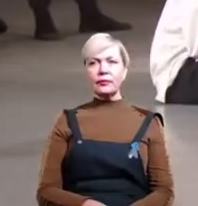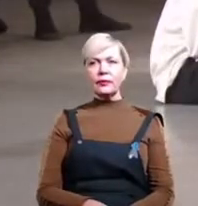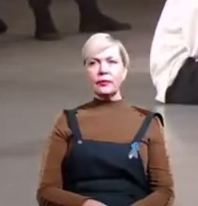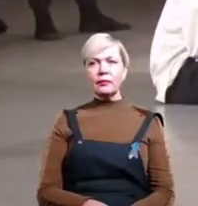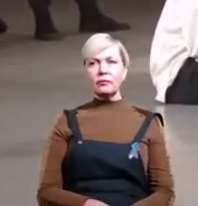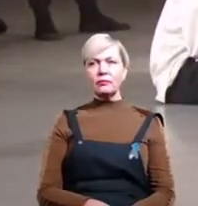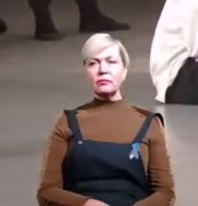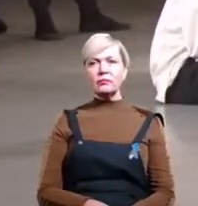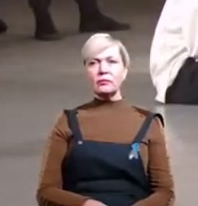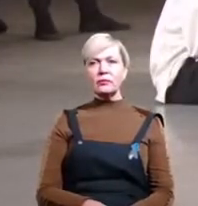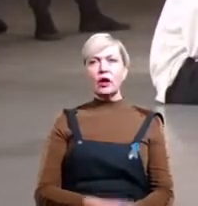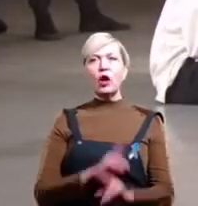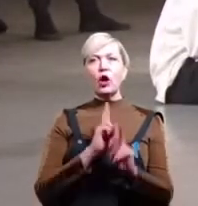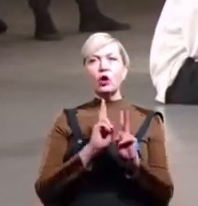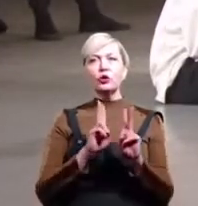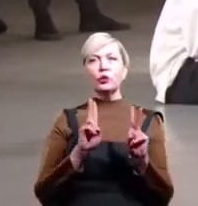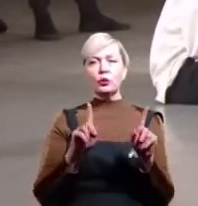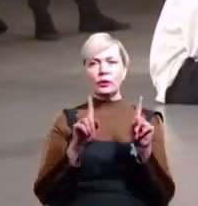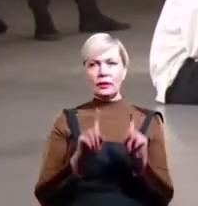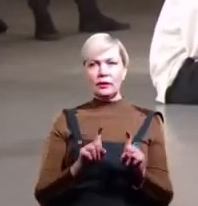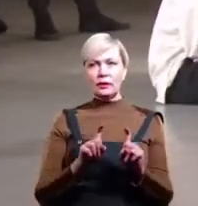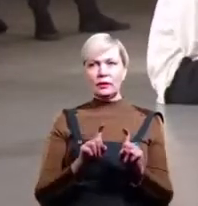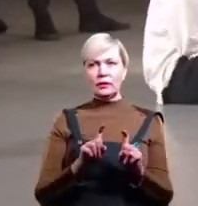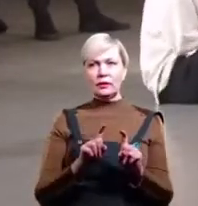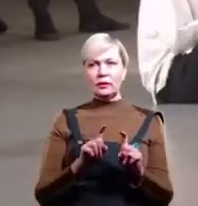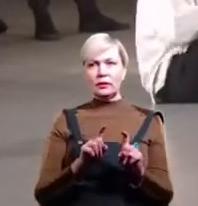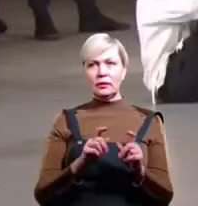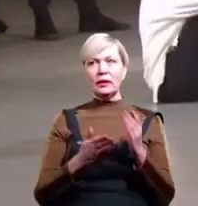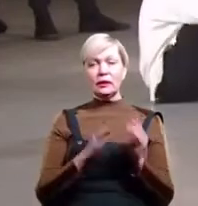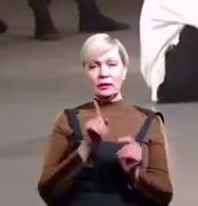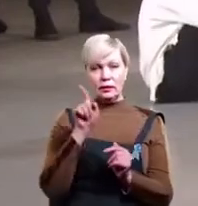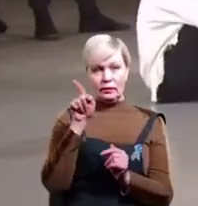Где кто сидит? А если ты там стоял, ты там стоял?